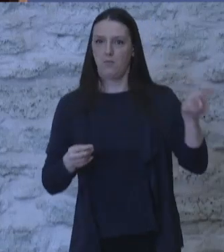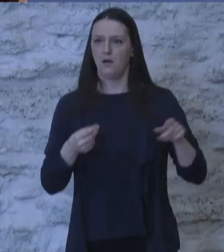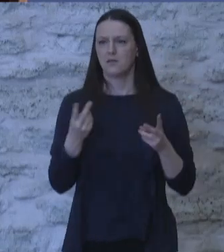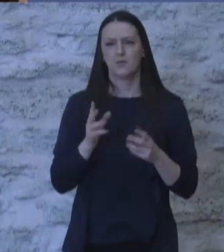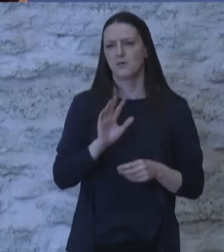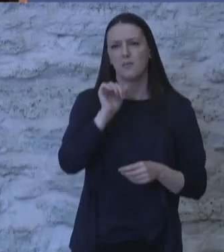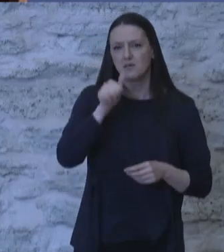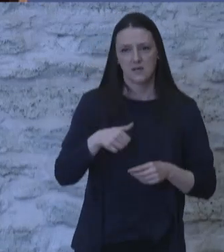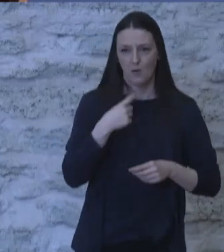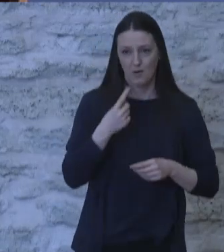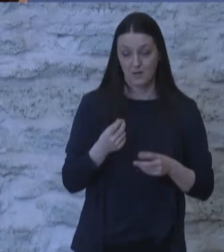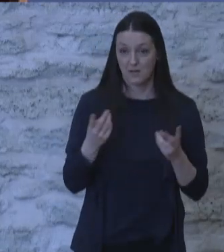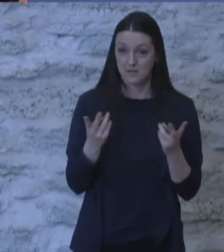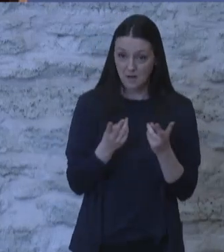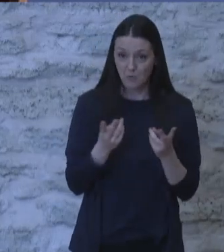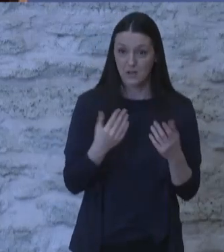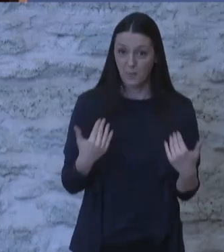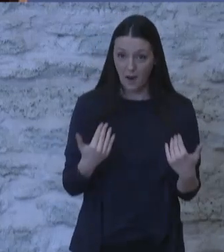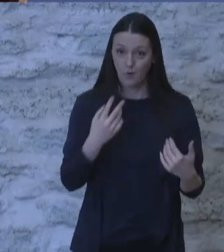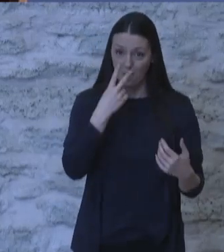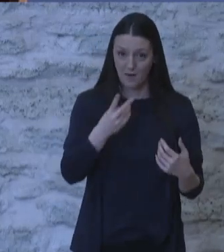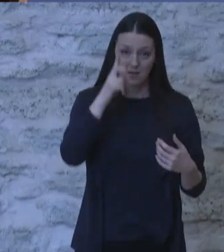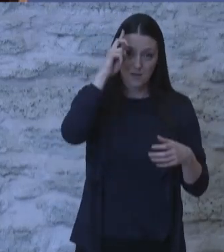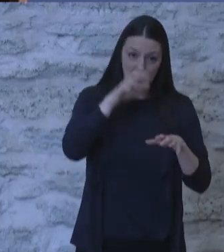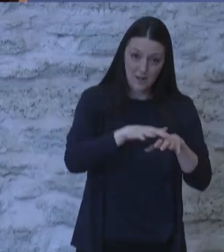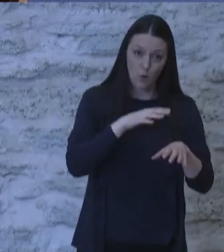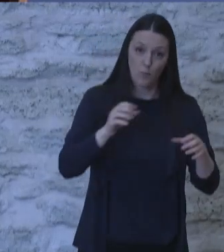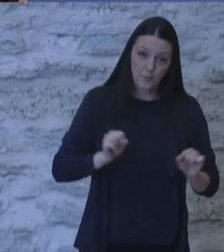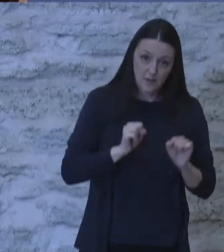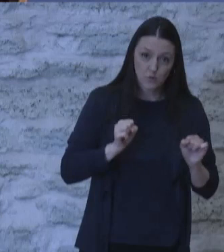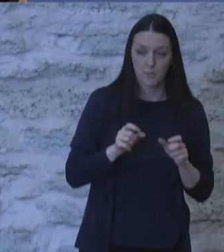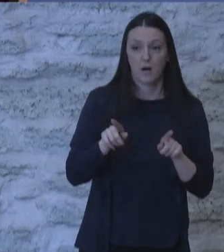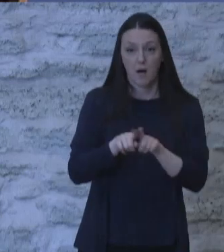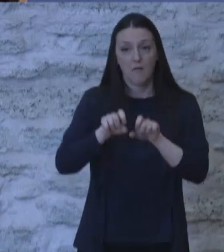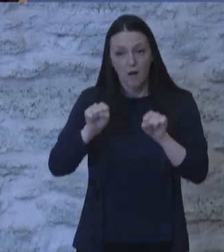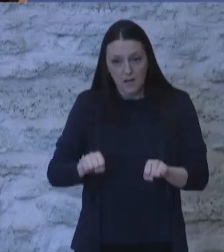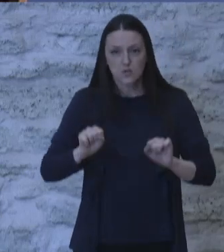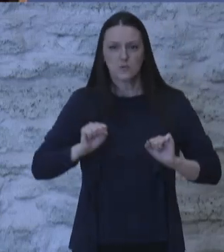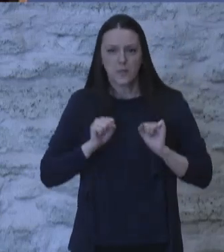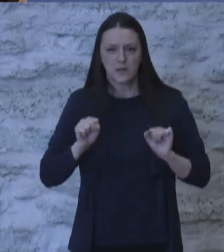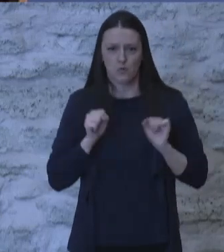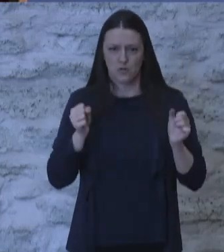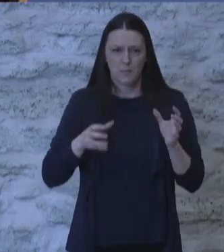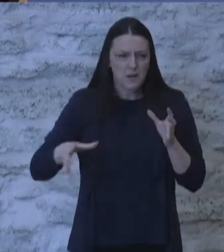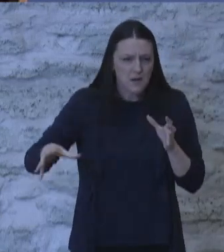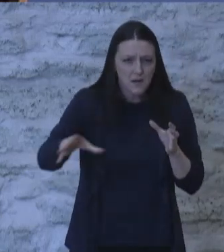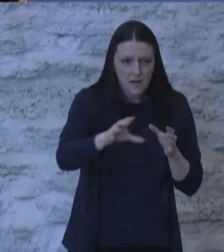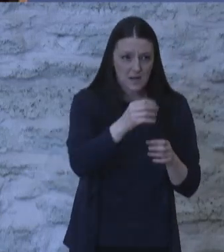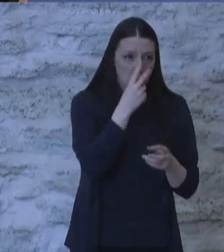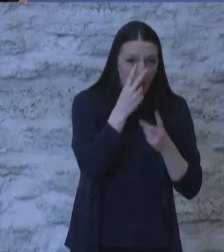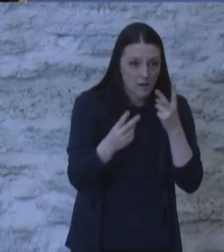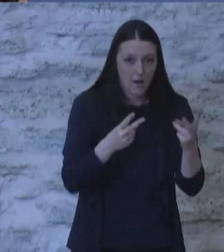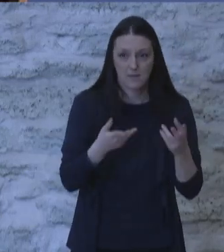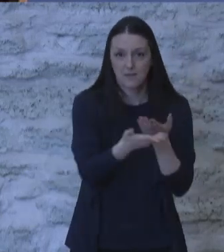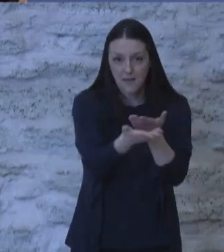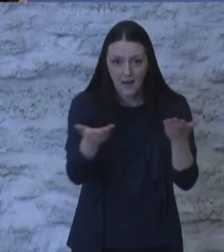valitsus ma ju näen täna nii nagu riigi jõugu pingutab, aga pingutab ka valitsus. Ma ütlen ühegi riigi jõugu liikme kohta, et ta ei pinguta. Vastupidi ma näen ka, kuidas teie